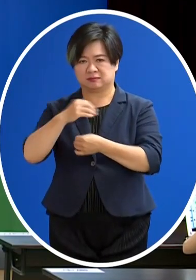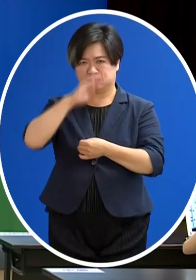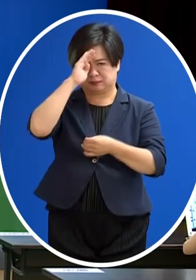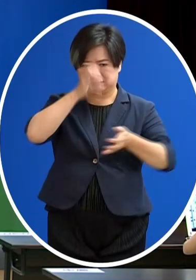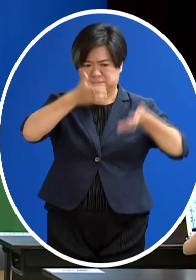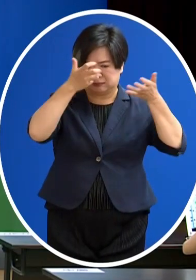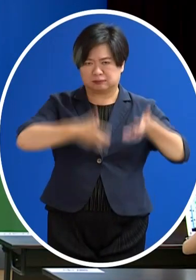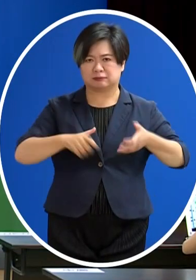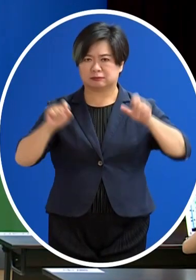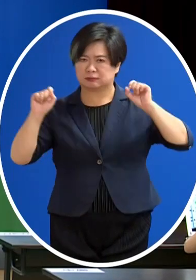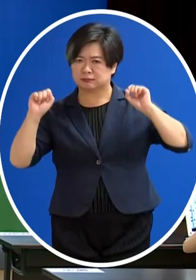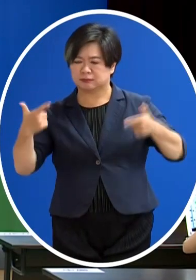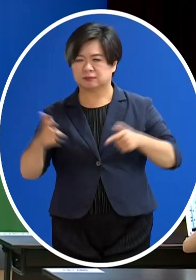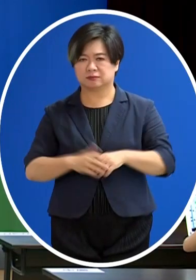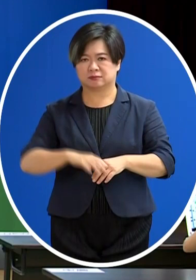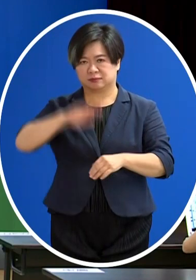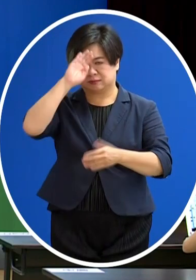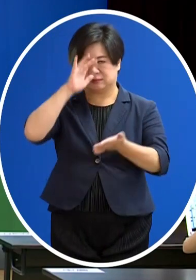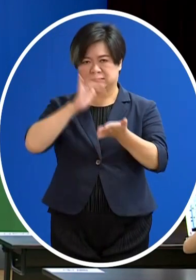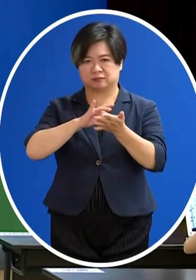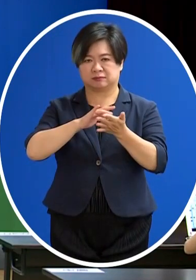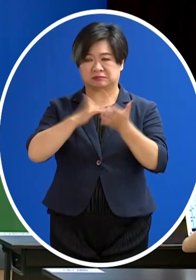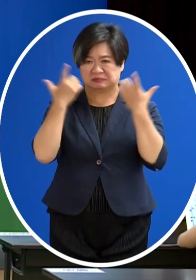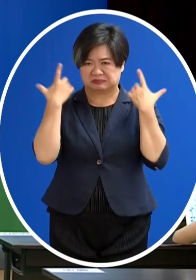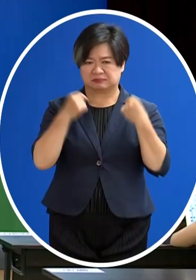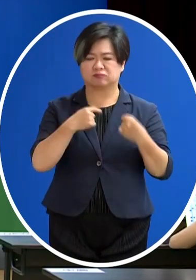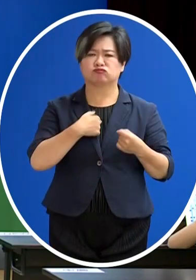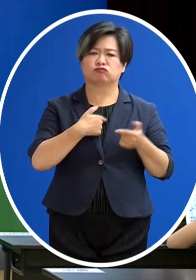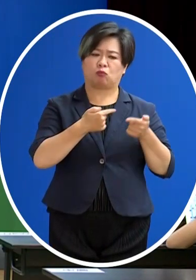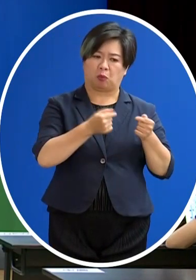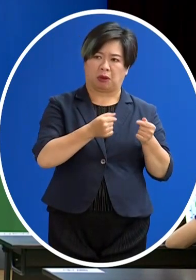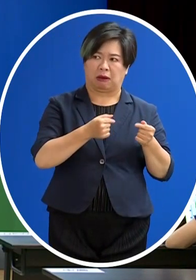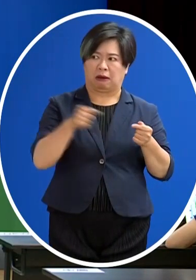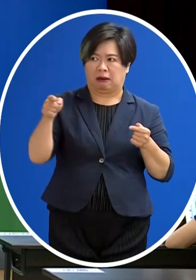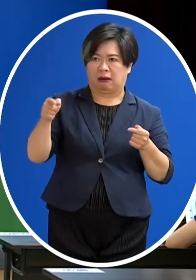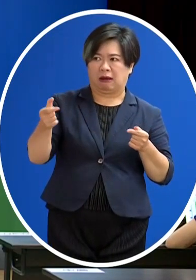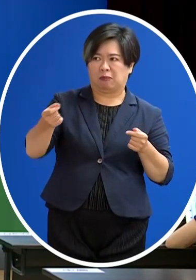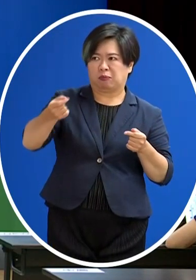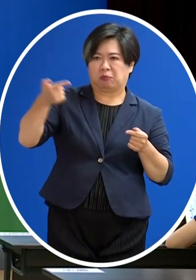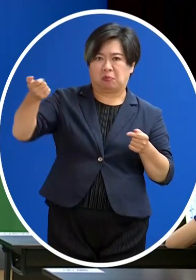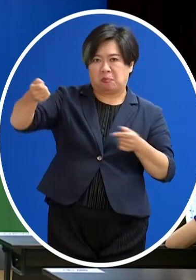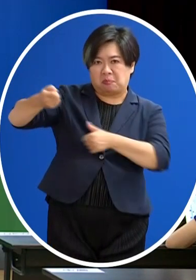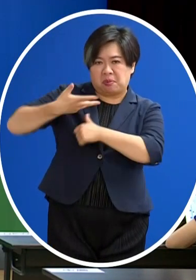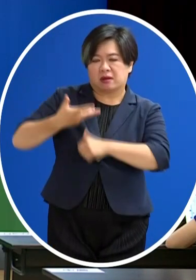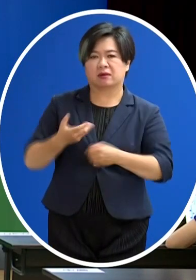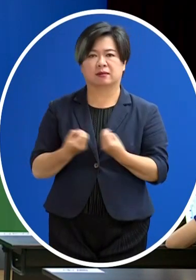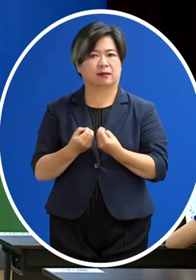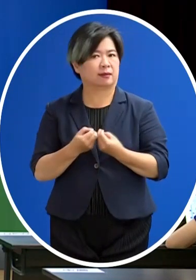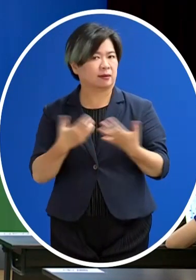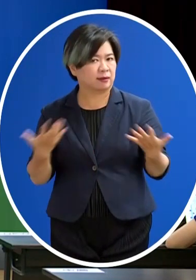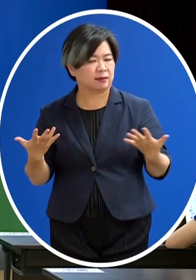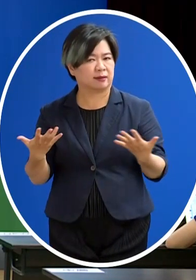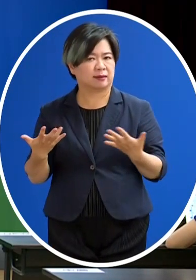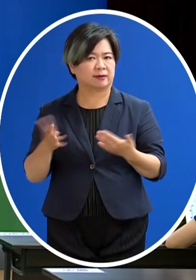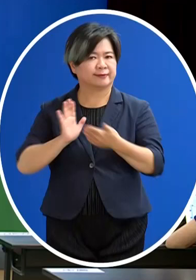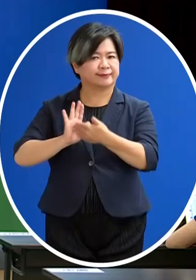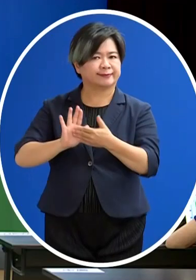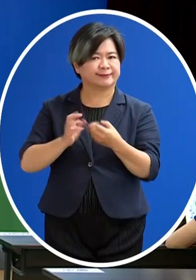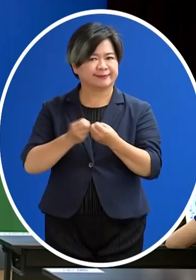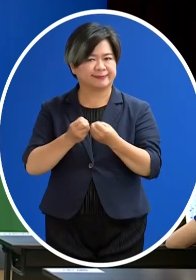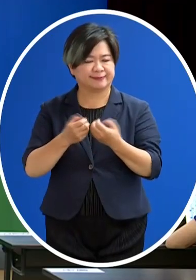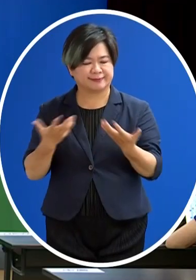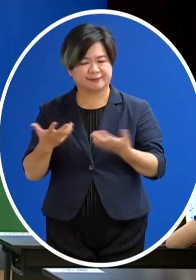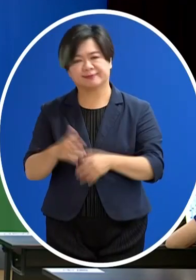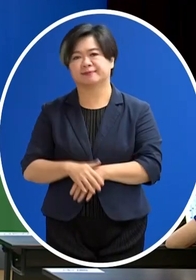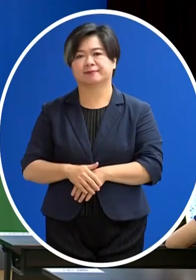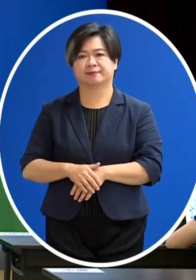反而是不是会造成病毒量正在下降的患者会再度感染？那指挥中心这边有没有配套去预防这个部分？那